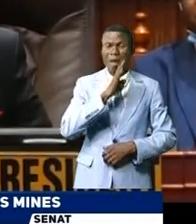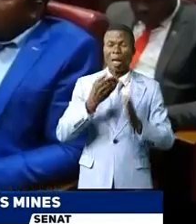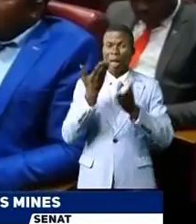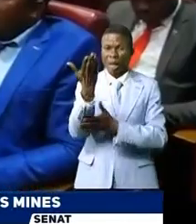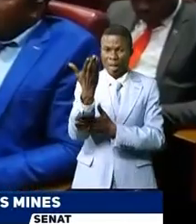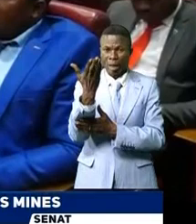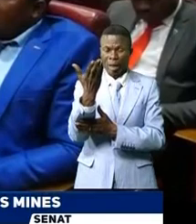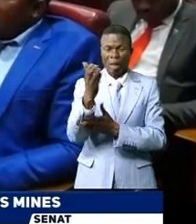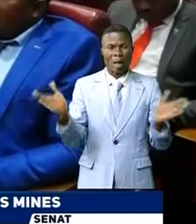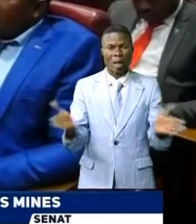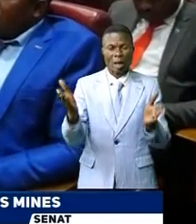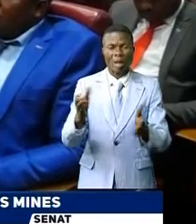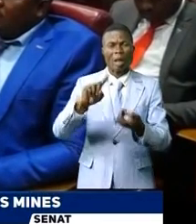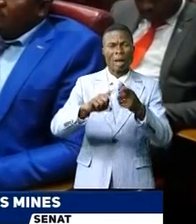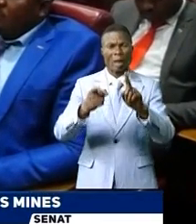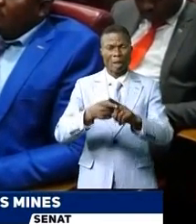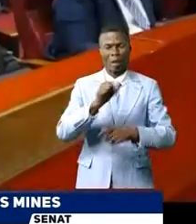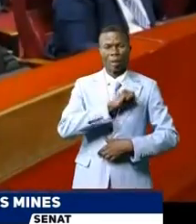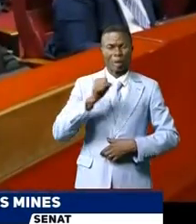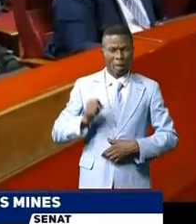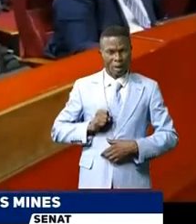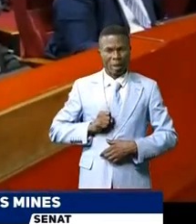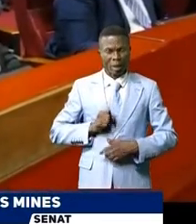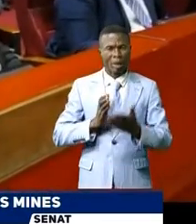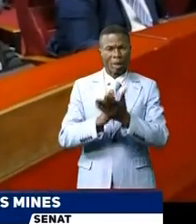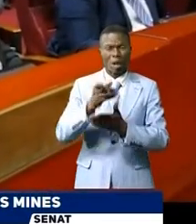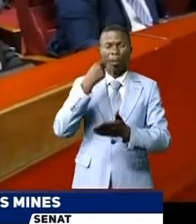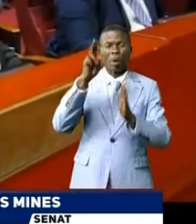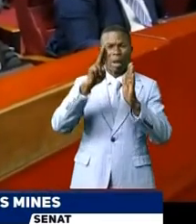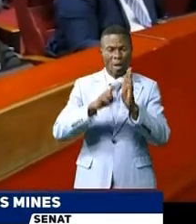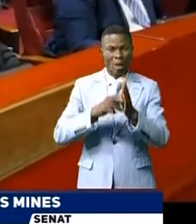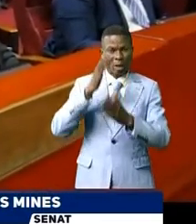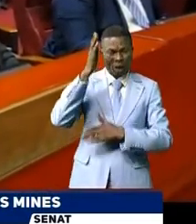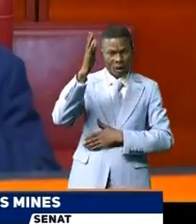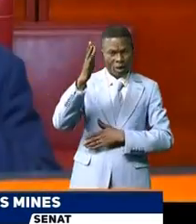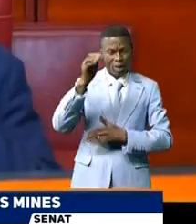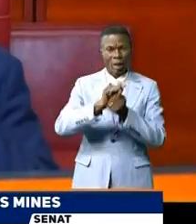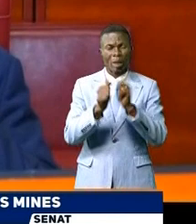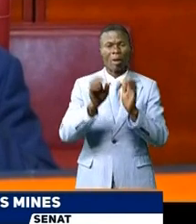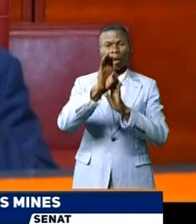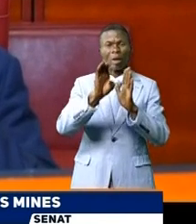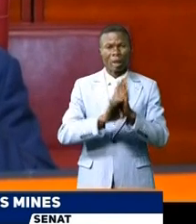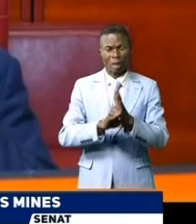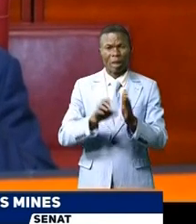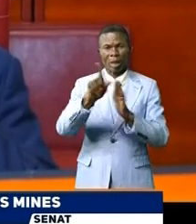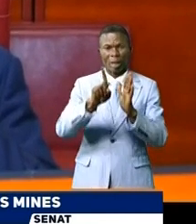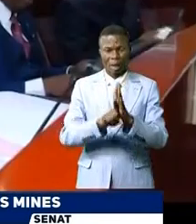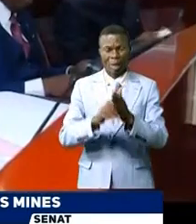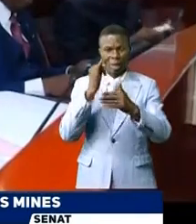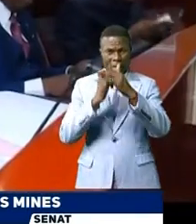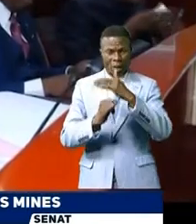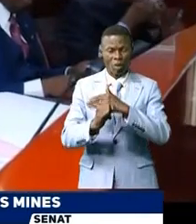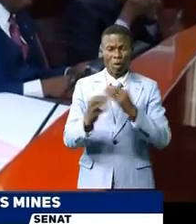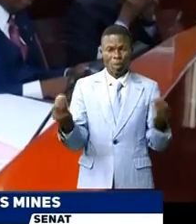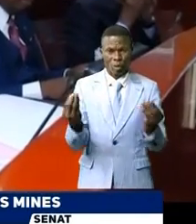et a encouragé ses collègues à user des droits parlementaires leur reconnus par la Constitution et le règlement d'ordre intérieur en